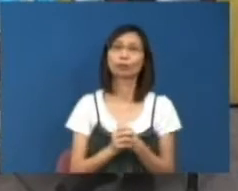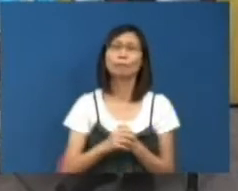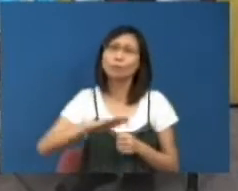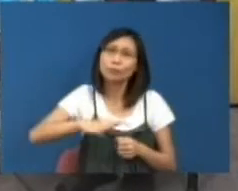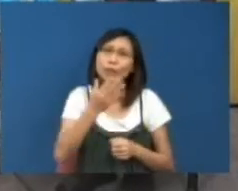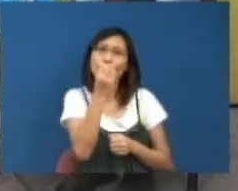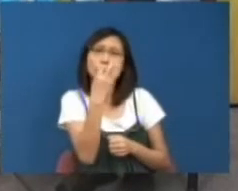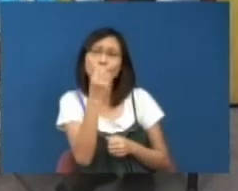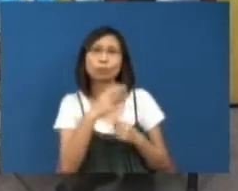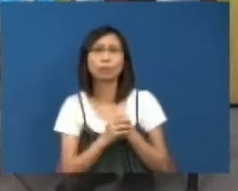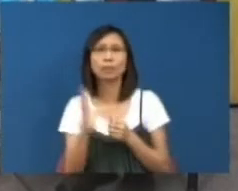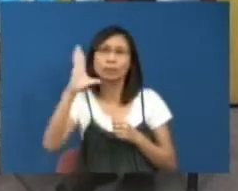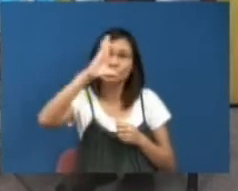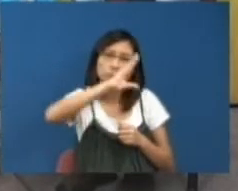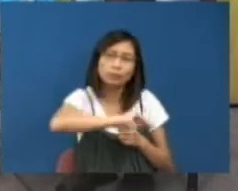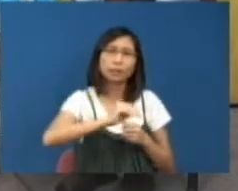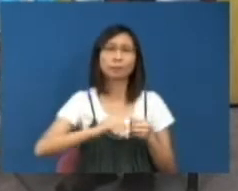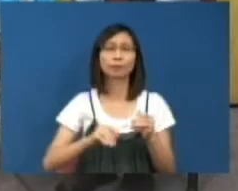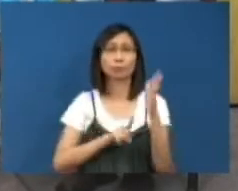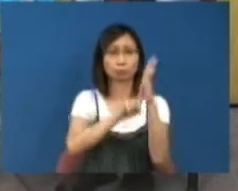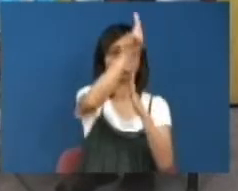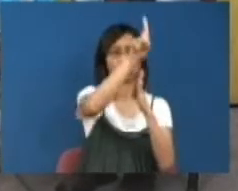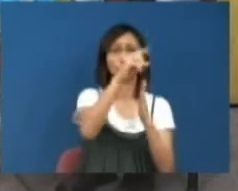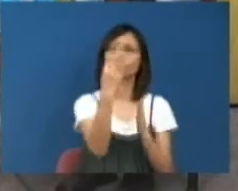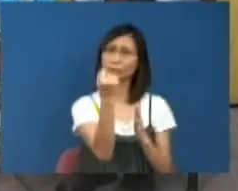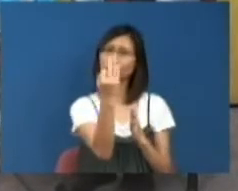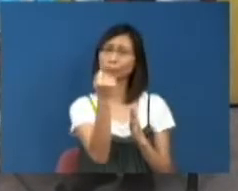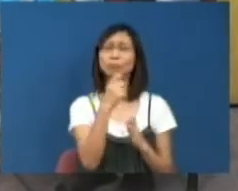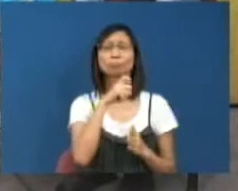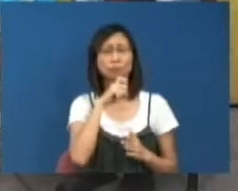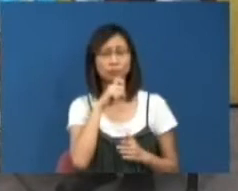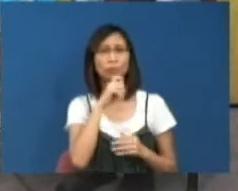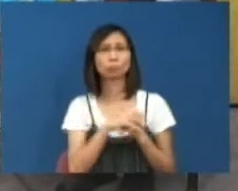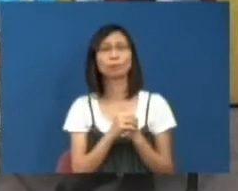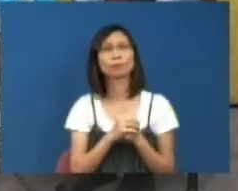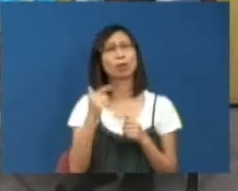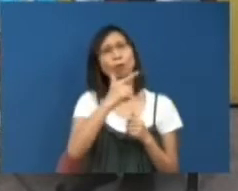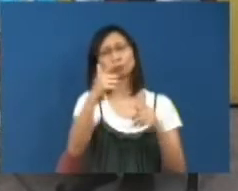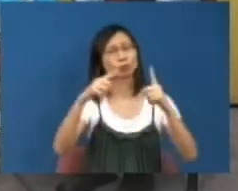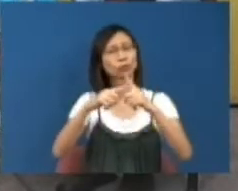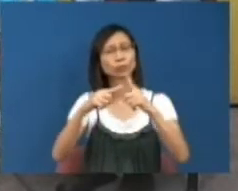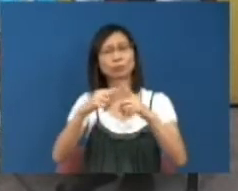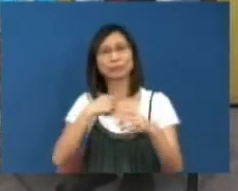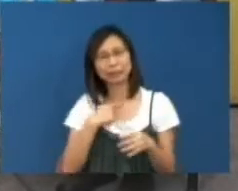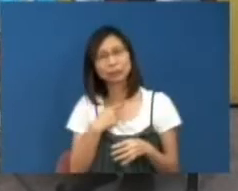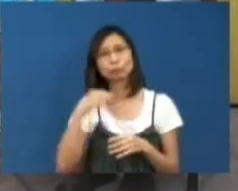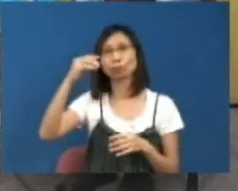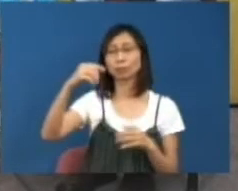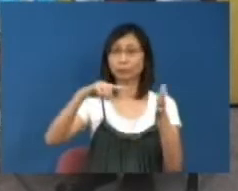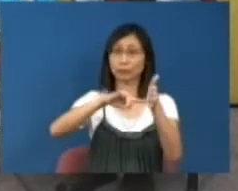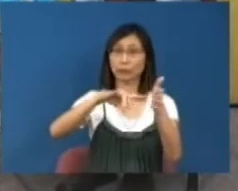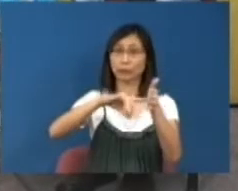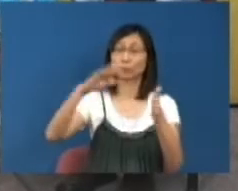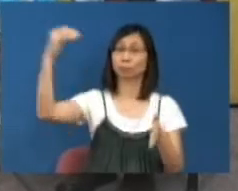仍夠保持住三十度嘅，咁你啲人係冇辦法，如果唔開冷氣咧，係瞓得舒服，咁啊第二日咪冇精神做嘢